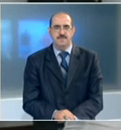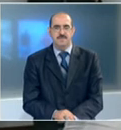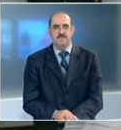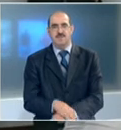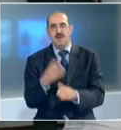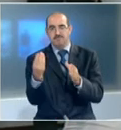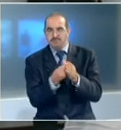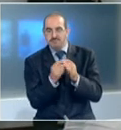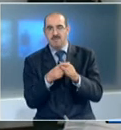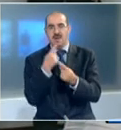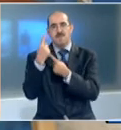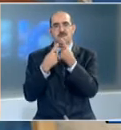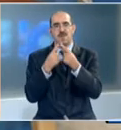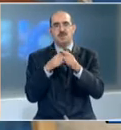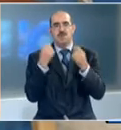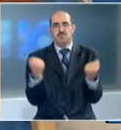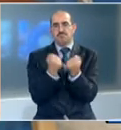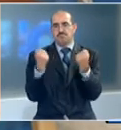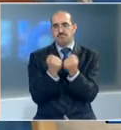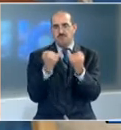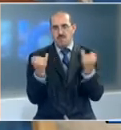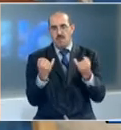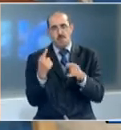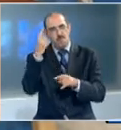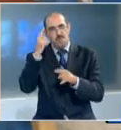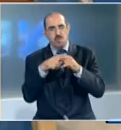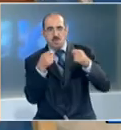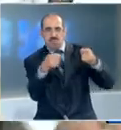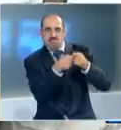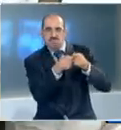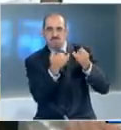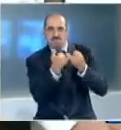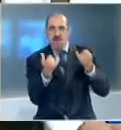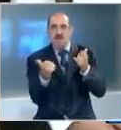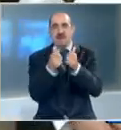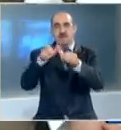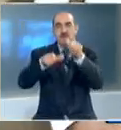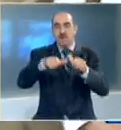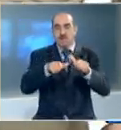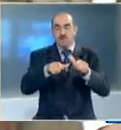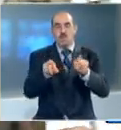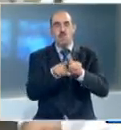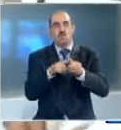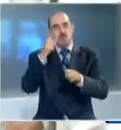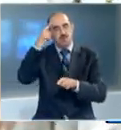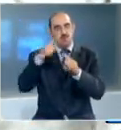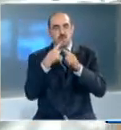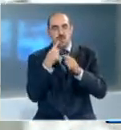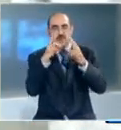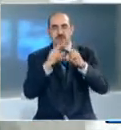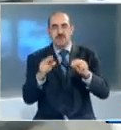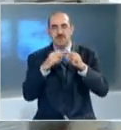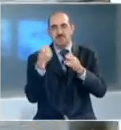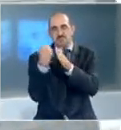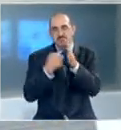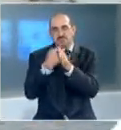تندرج هذه التظاهرة الإعلامية ضمن مساعي تعزيز رابطة جيش أمة، وتهدف إلى إبراز المجهودات